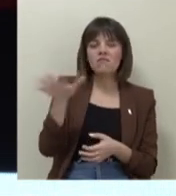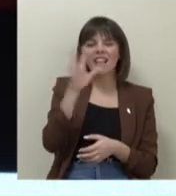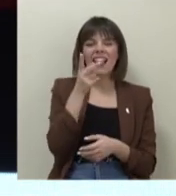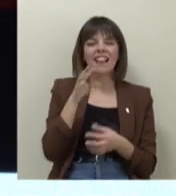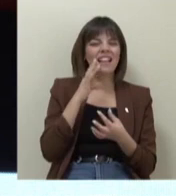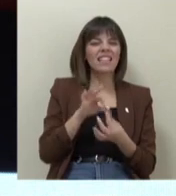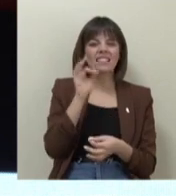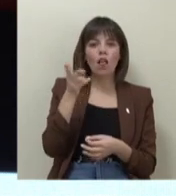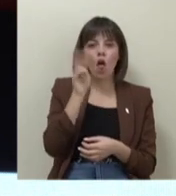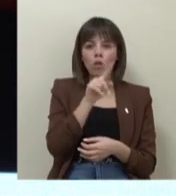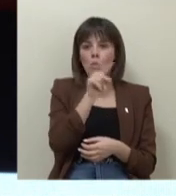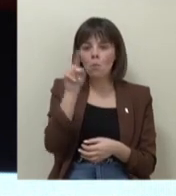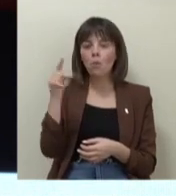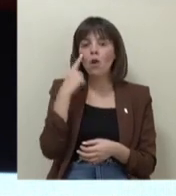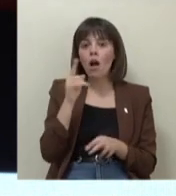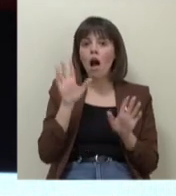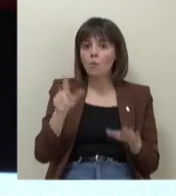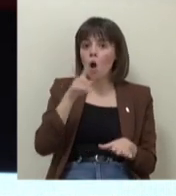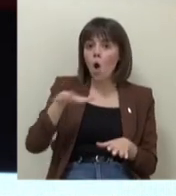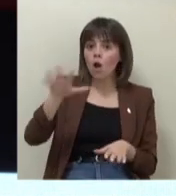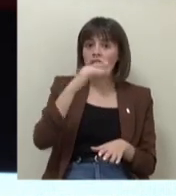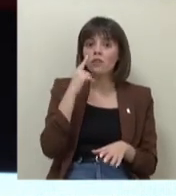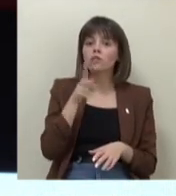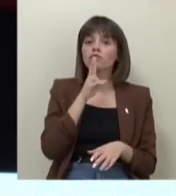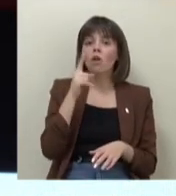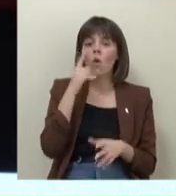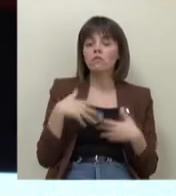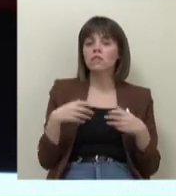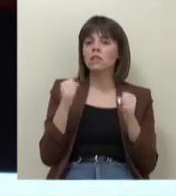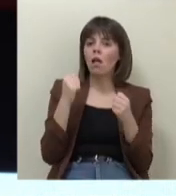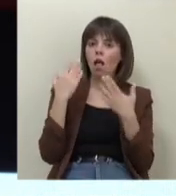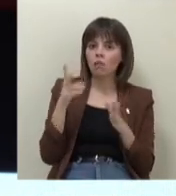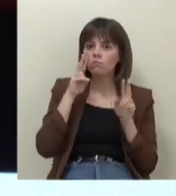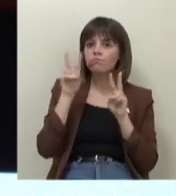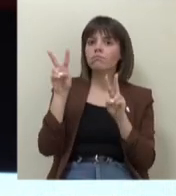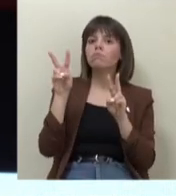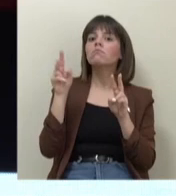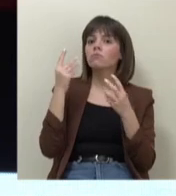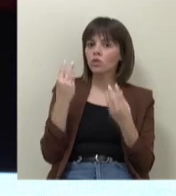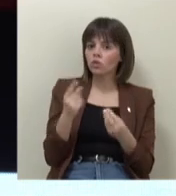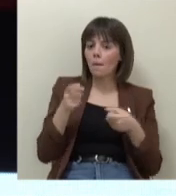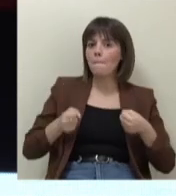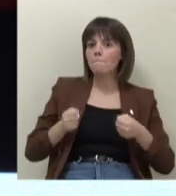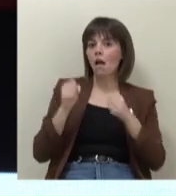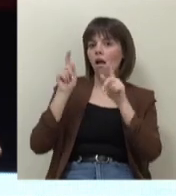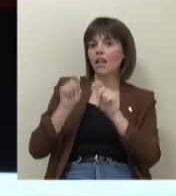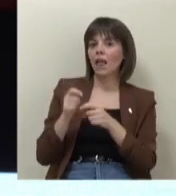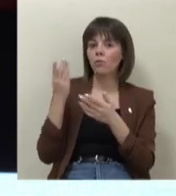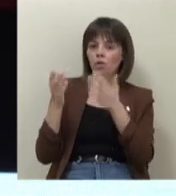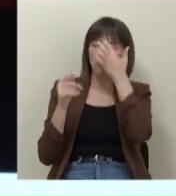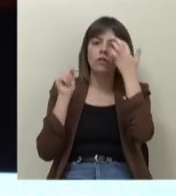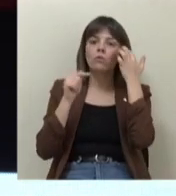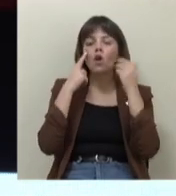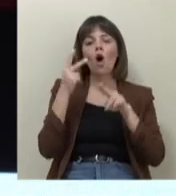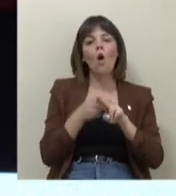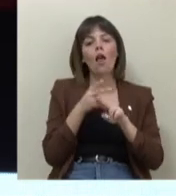öldü, şu moloz şudur diye. Ama orası son derece sağlıklı, gösterişli bir park haline getiriliyor. Bunun